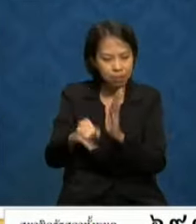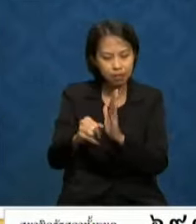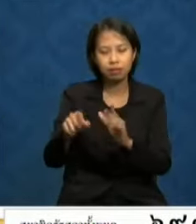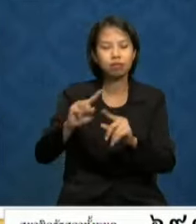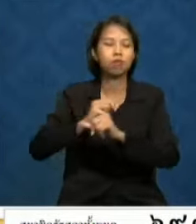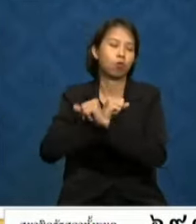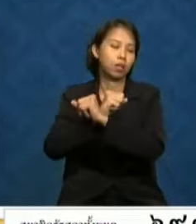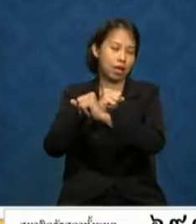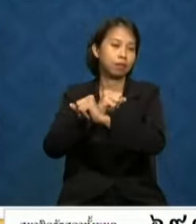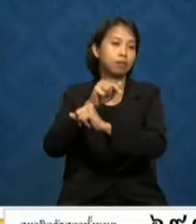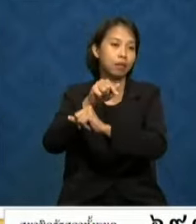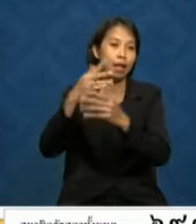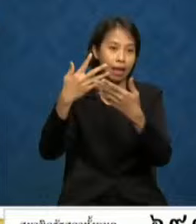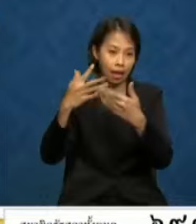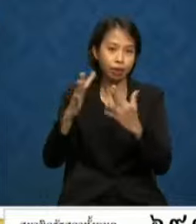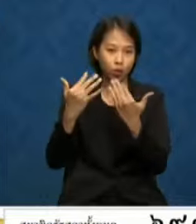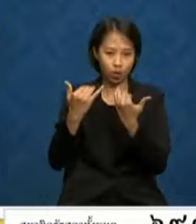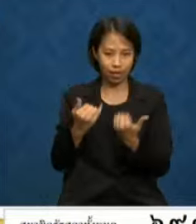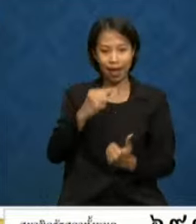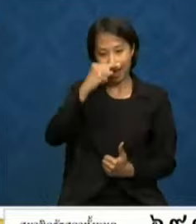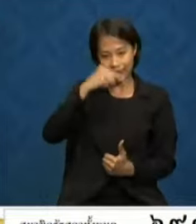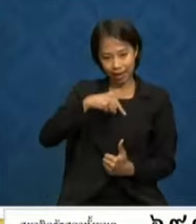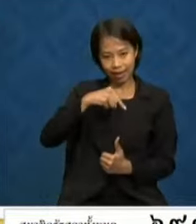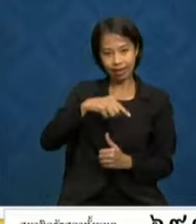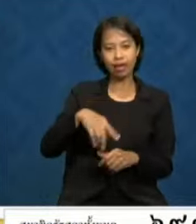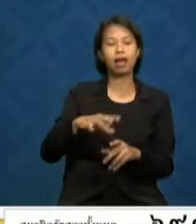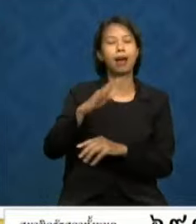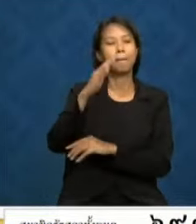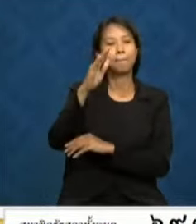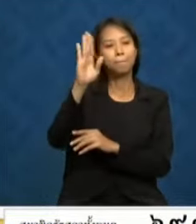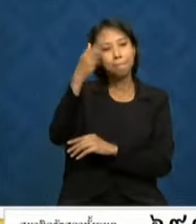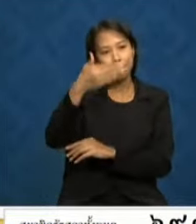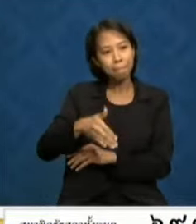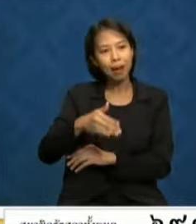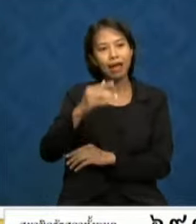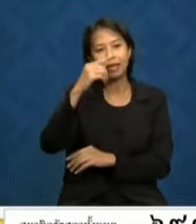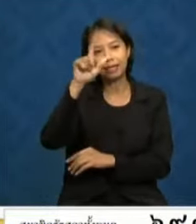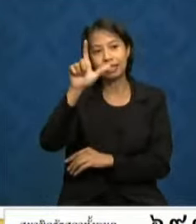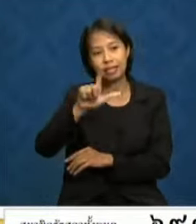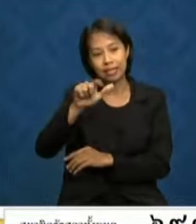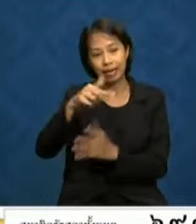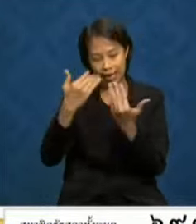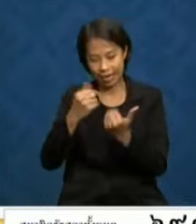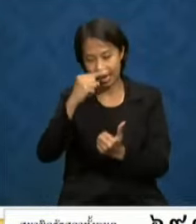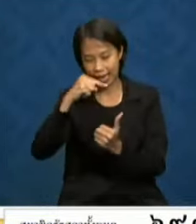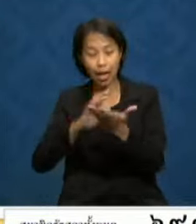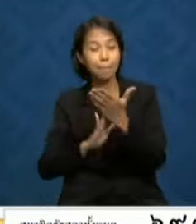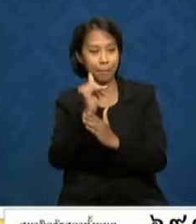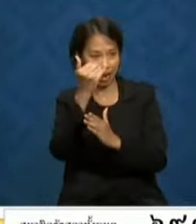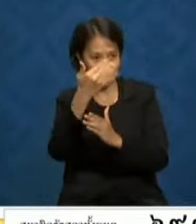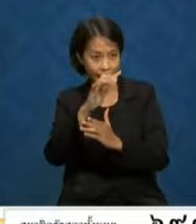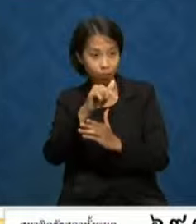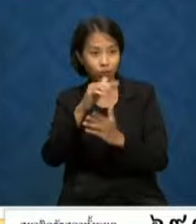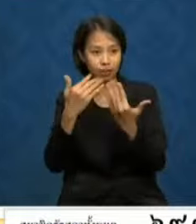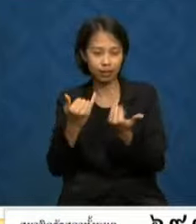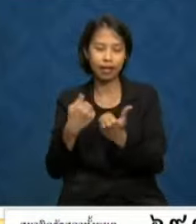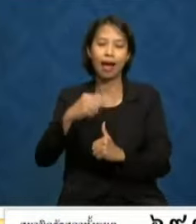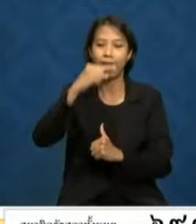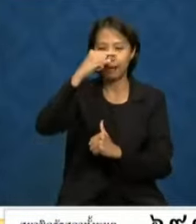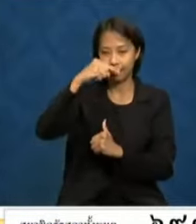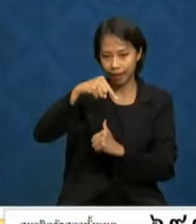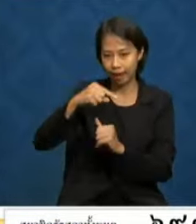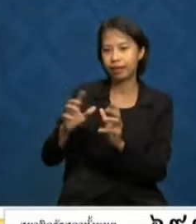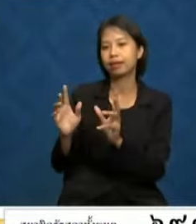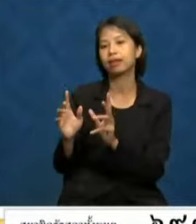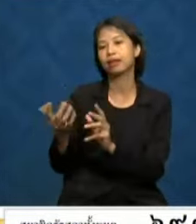ลังจากที่เราได้รับการปลดใบเหลืองแล้วไทยกับสหภาพยุโรปได้ร่วมมือกันผ่านกลไกการประชุมคณะทำงานร่วมนะ